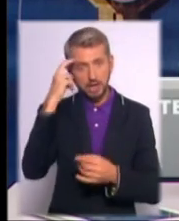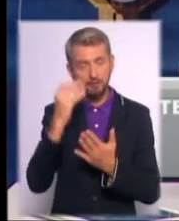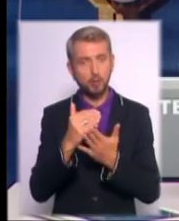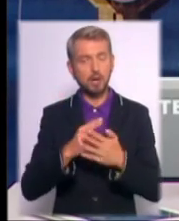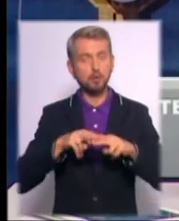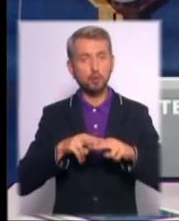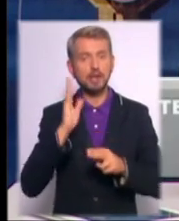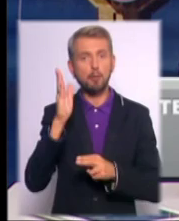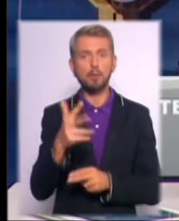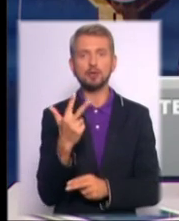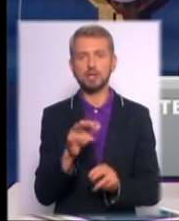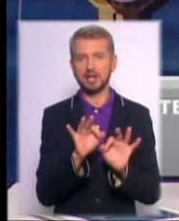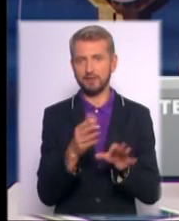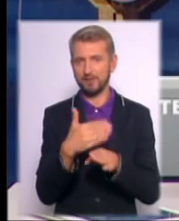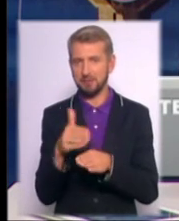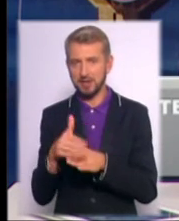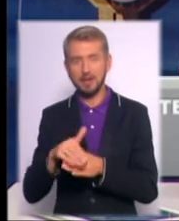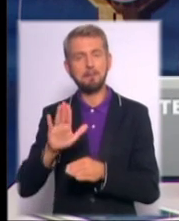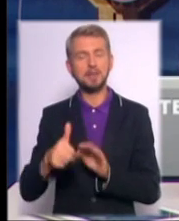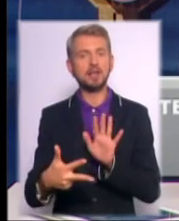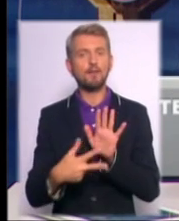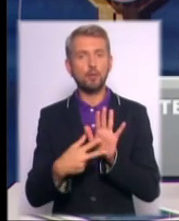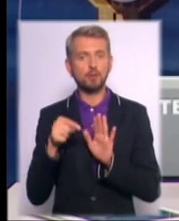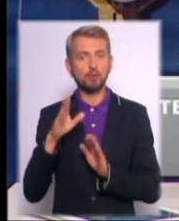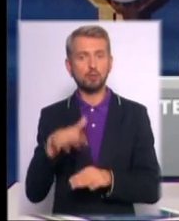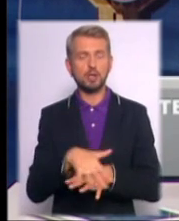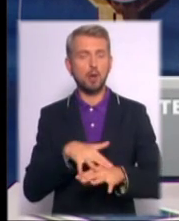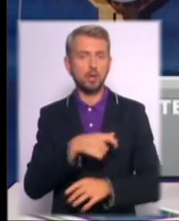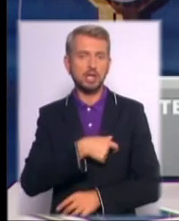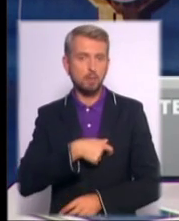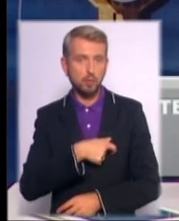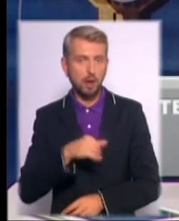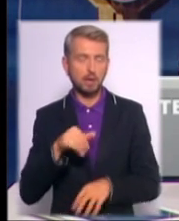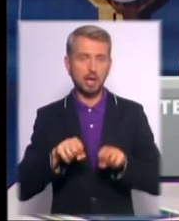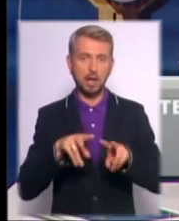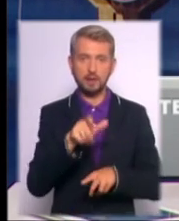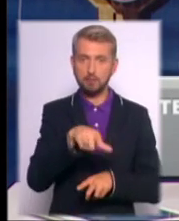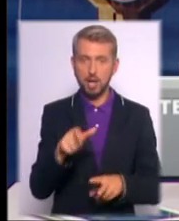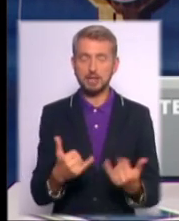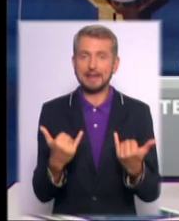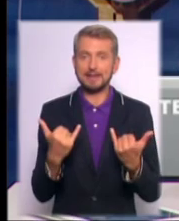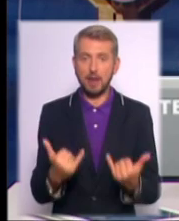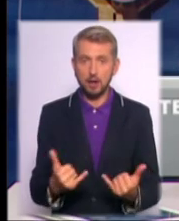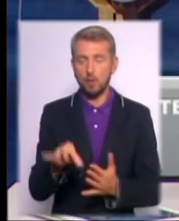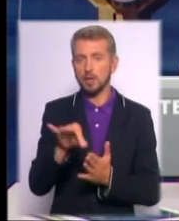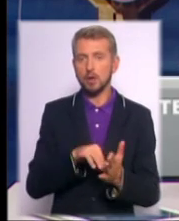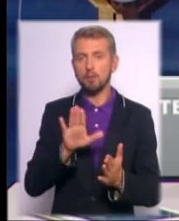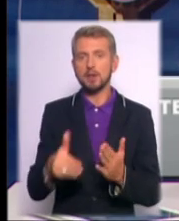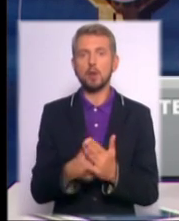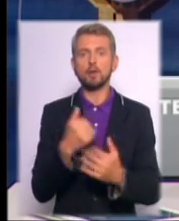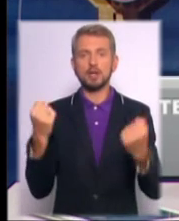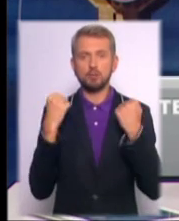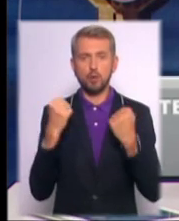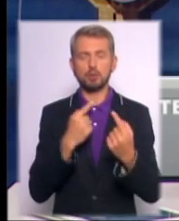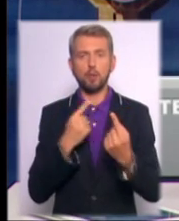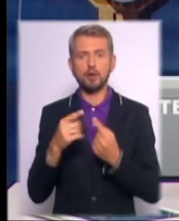«Столиця». Попереду 3 випуски. Після 8-ї традиційно у нашій студії народні депутати і експерти. Зараз же, одразу після новин спорту, ми